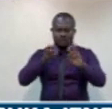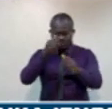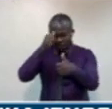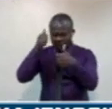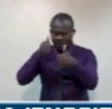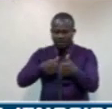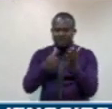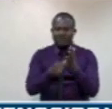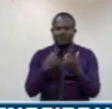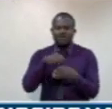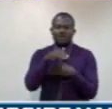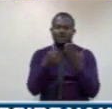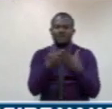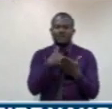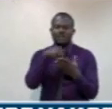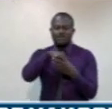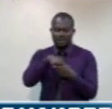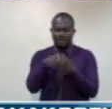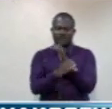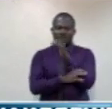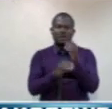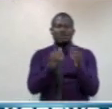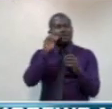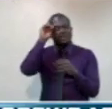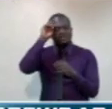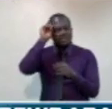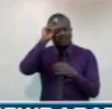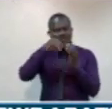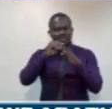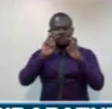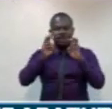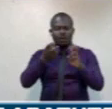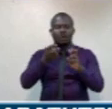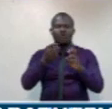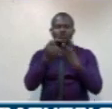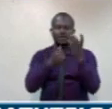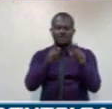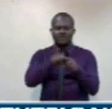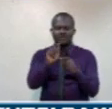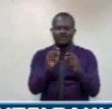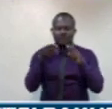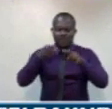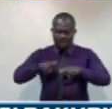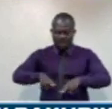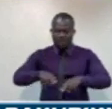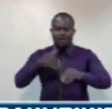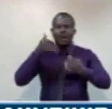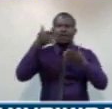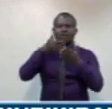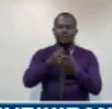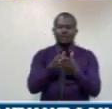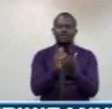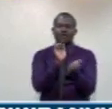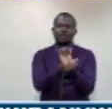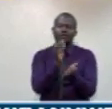ukurikije ibibazo twagiye duhuriramo nabyo hari igihugu cyari cyiteze yuko ibintu nk'ibyo byaba, cyane aho abantu bageze